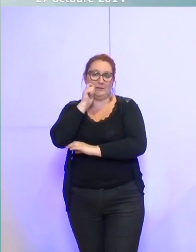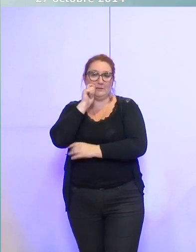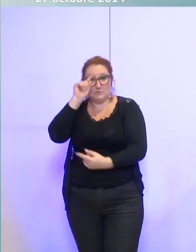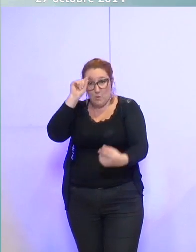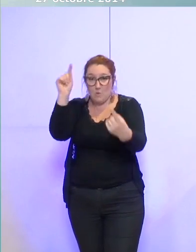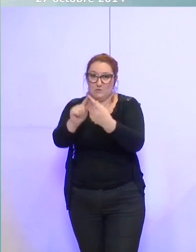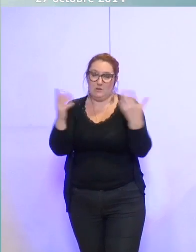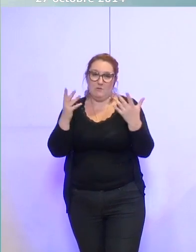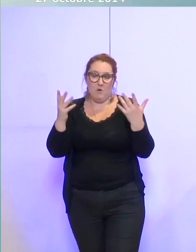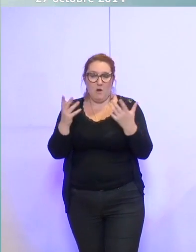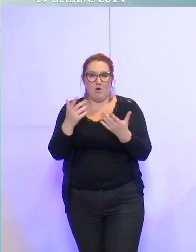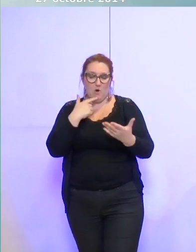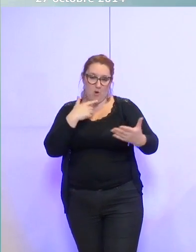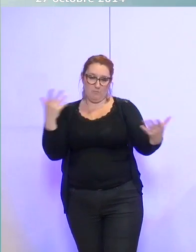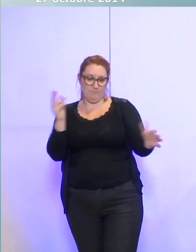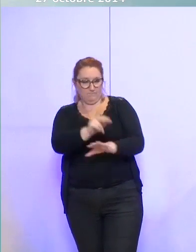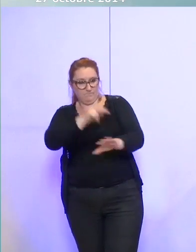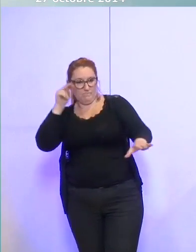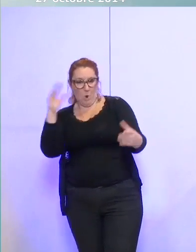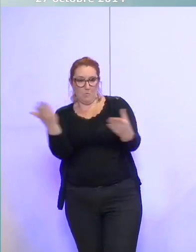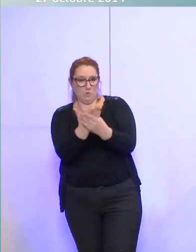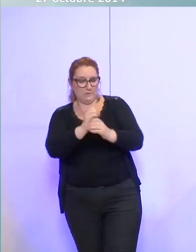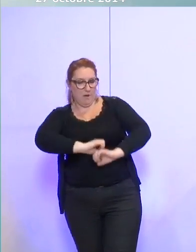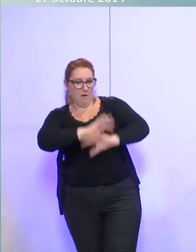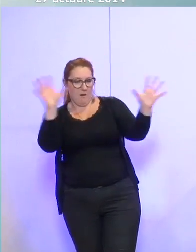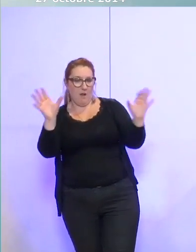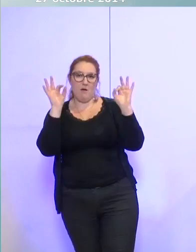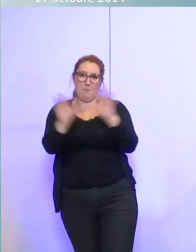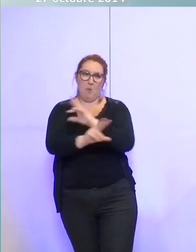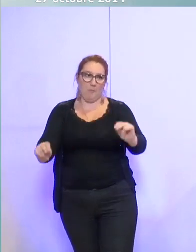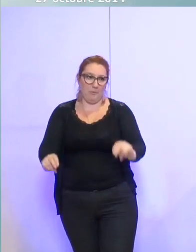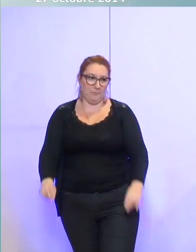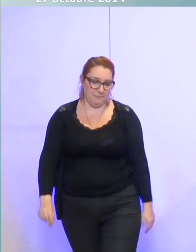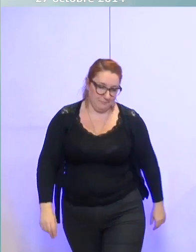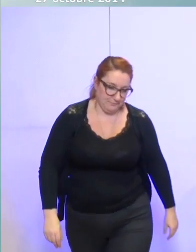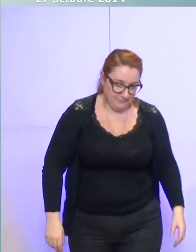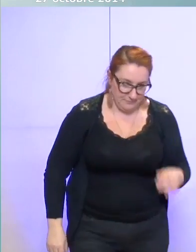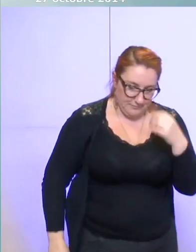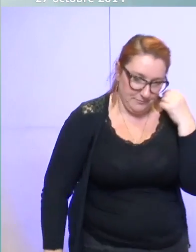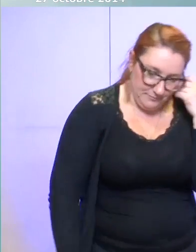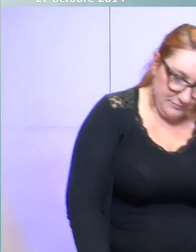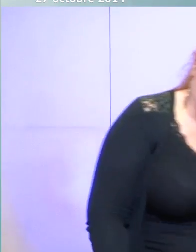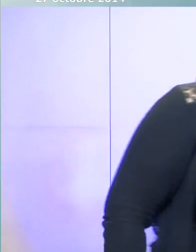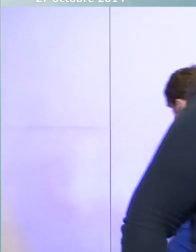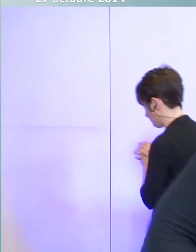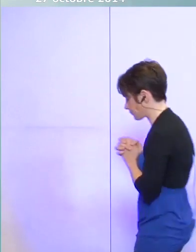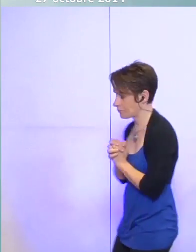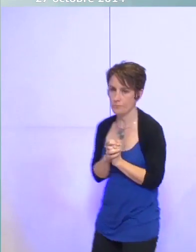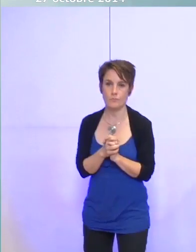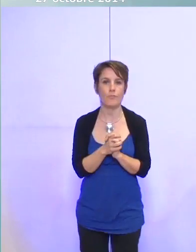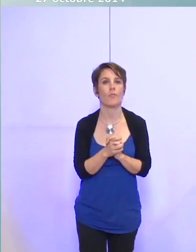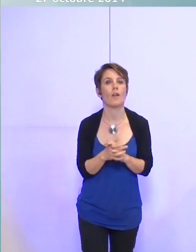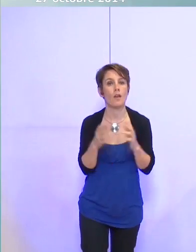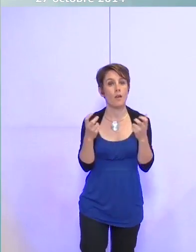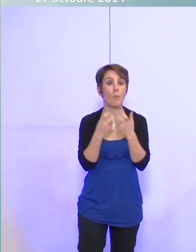garantie d'avoir une lecture nouvelle du dossier. Nous avons demandé, pour exemple, des résultats de